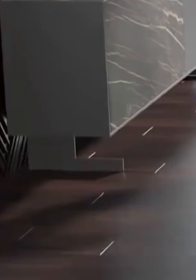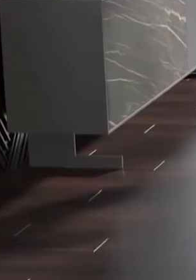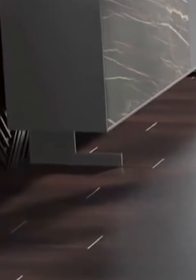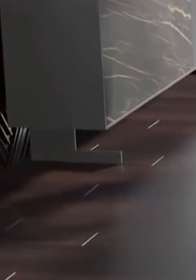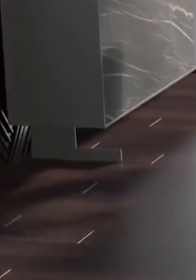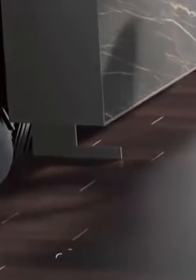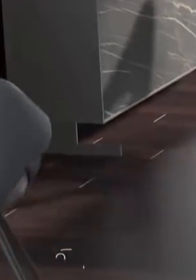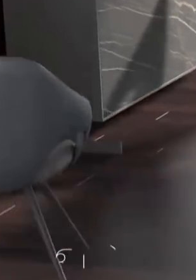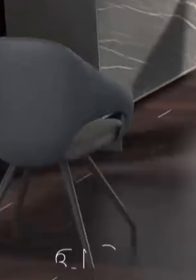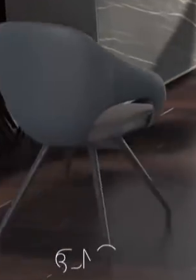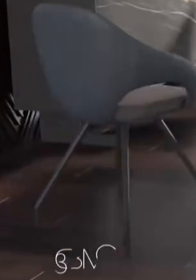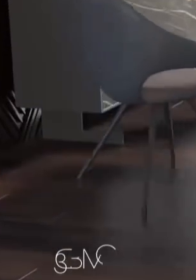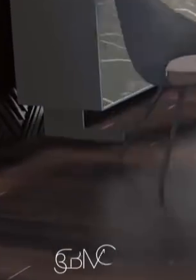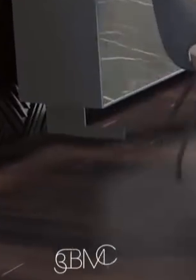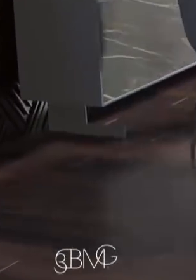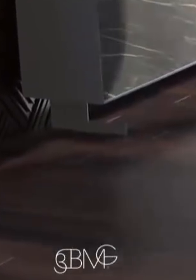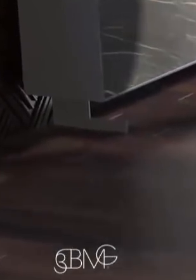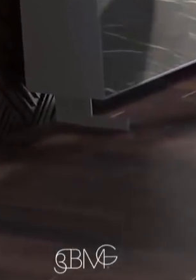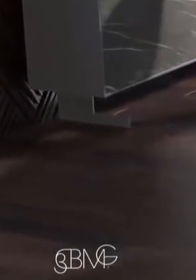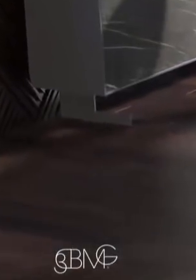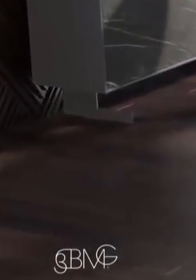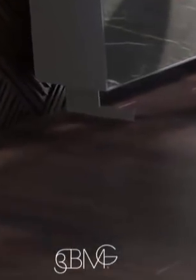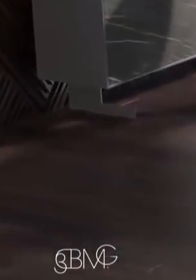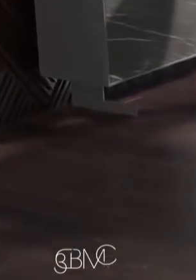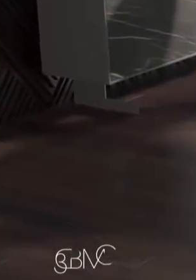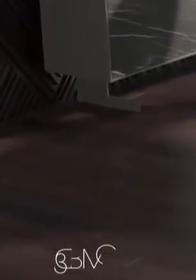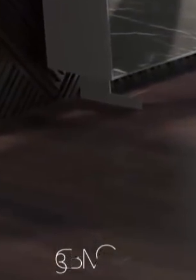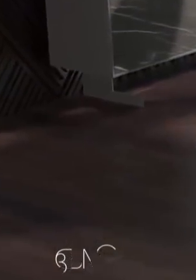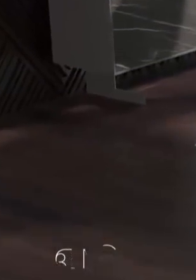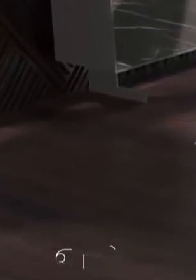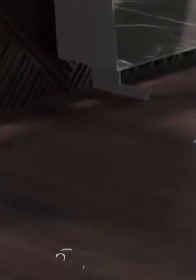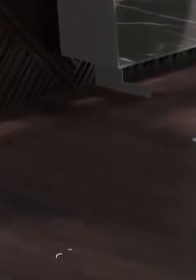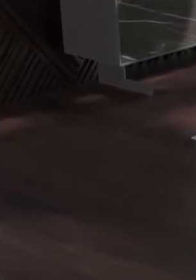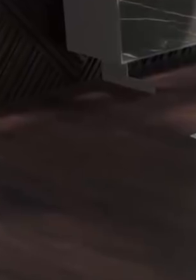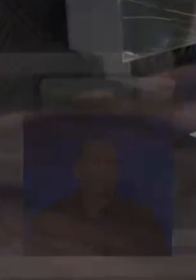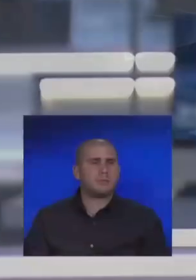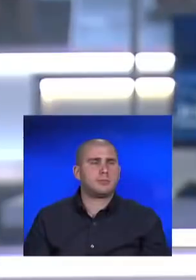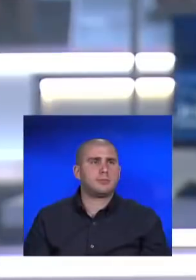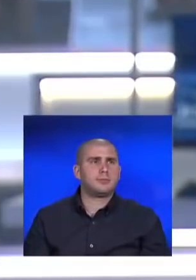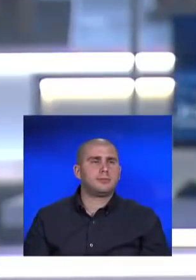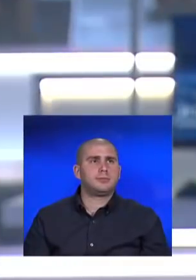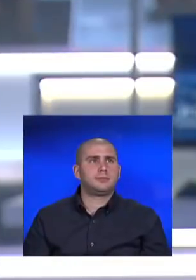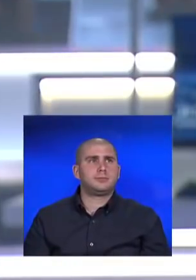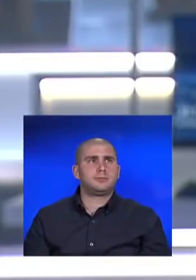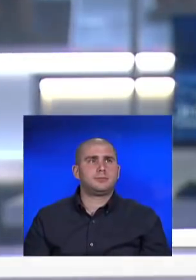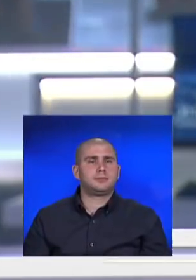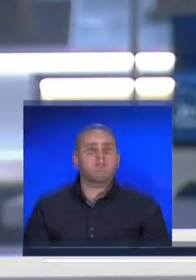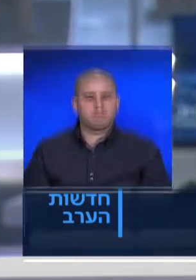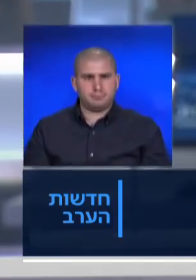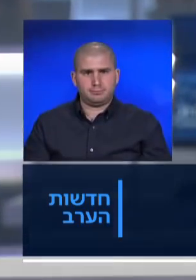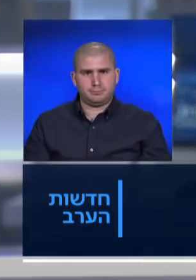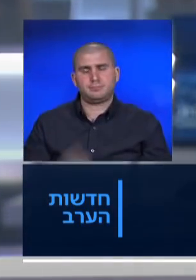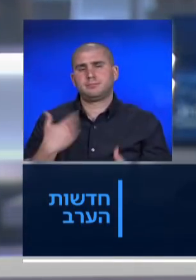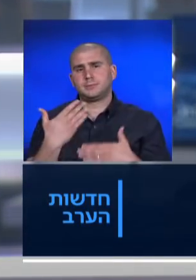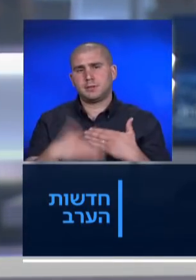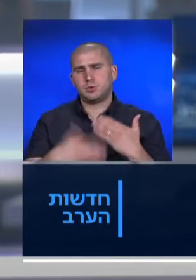הארץ. דיבני סנטר, המרכז לעיצוב כל הבית. דיבני סנטר! אנחנו סיימנו, תודה